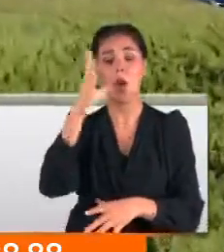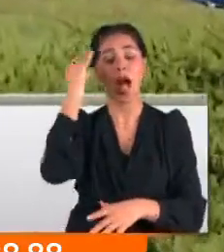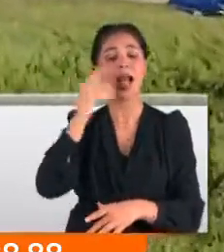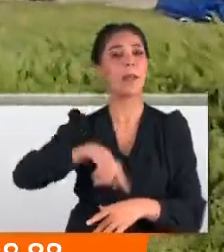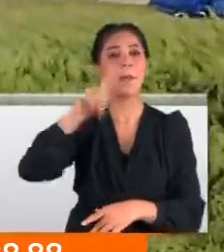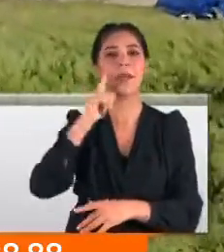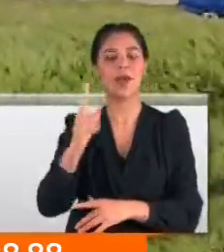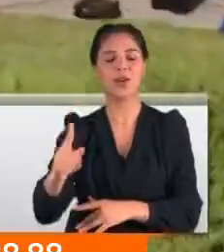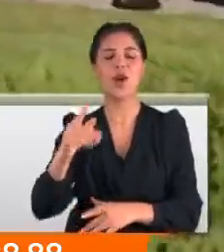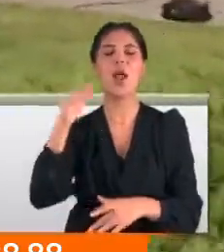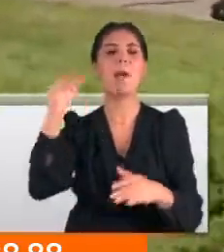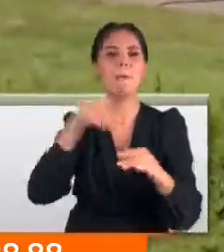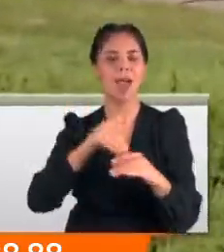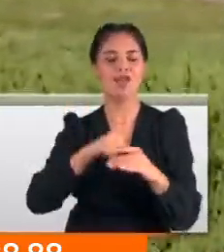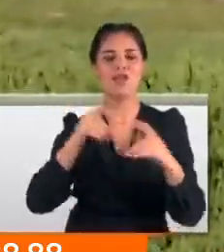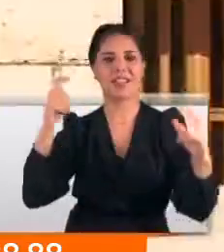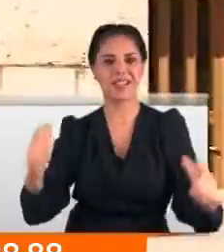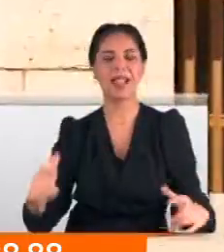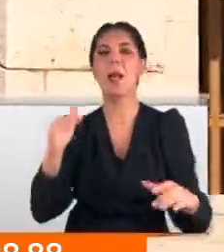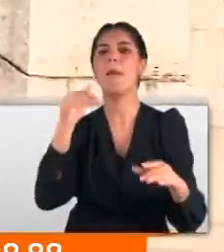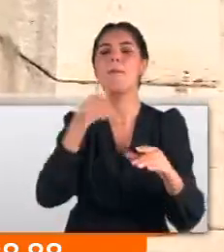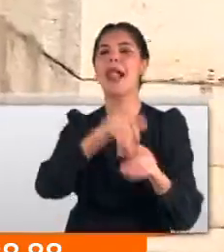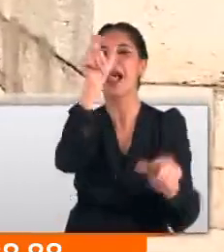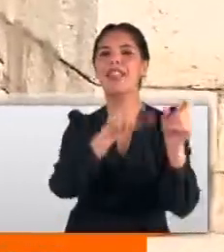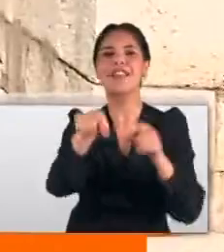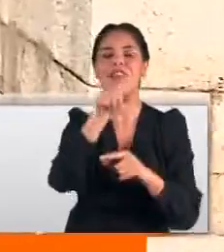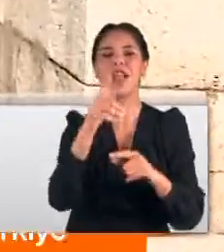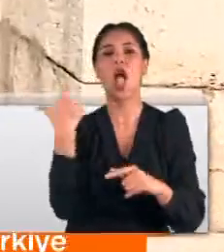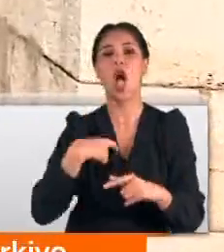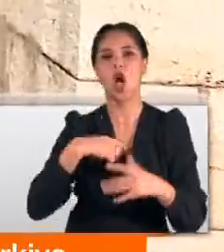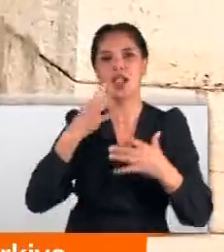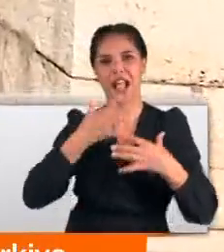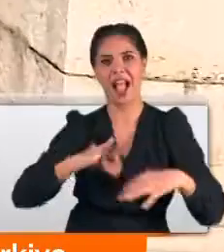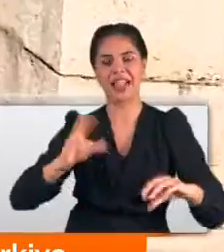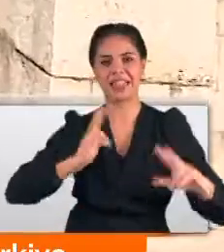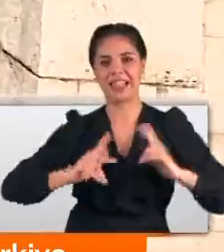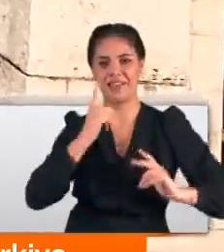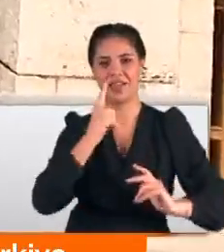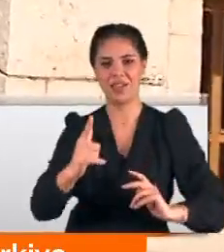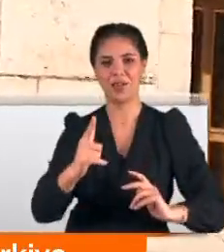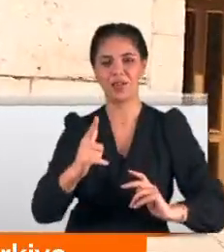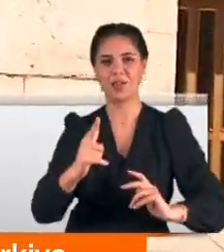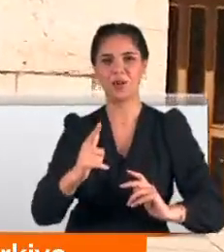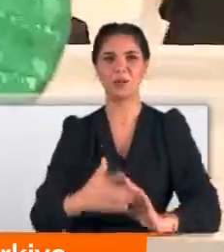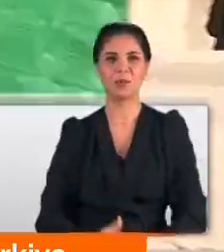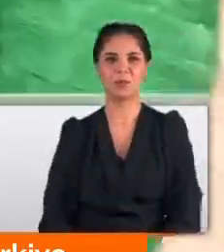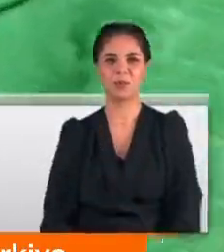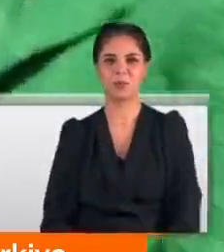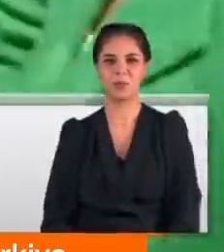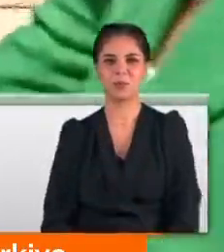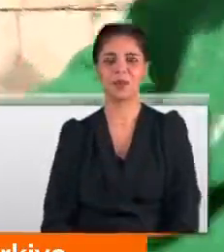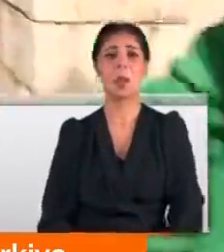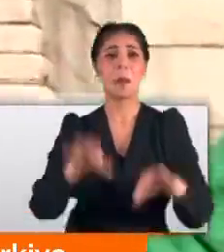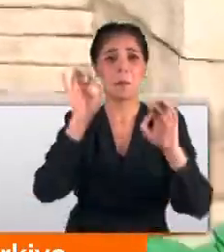de milletvekilleri özel olarak hazırlandı. Güzel bir söz var. Bidayeti parlak olanın nihayeti de parlak olur.